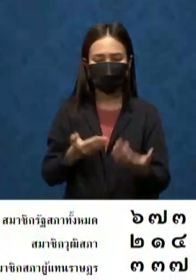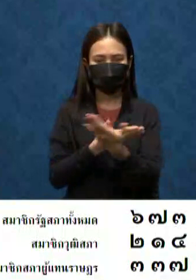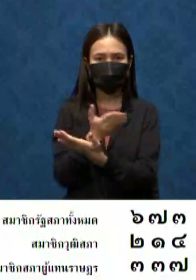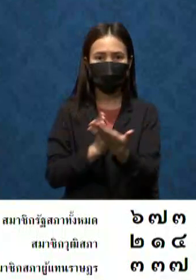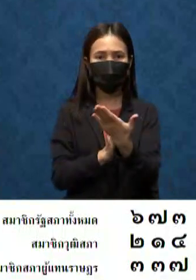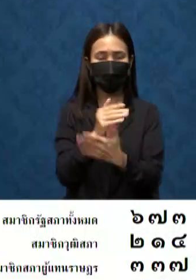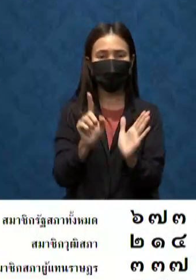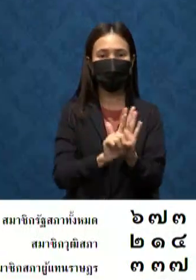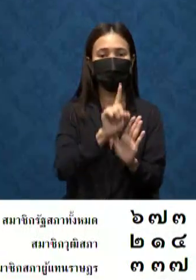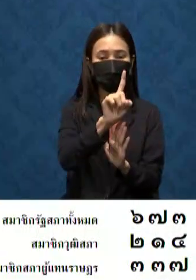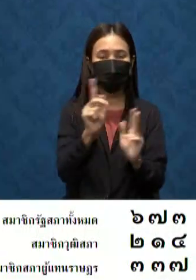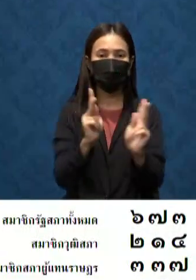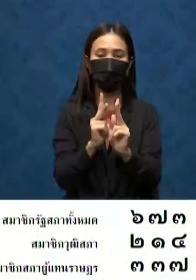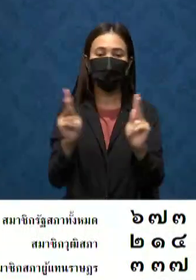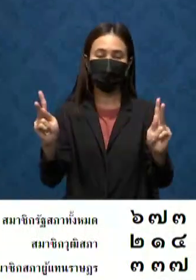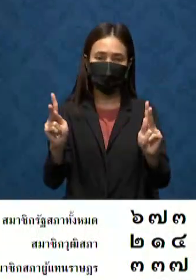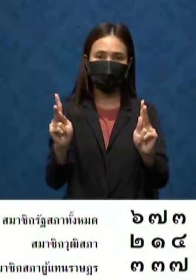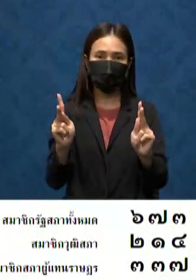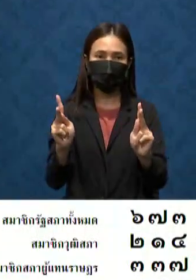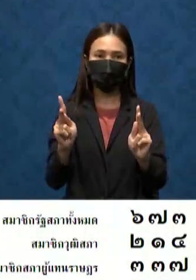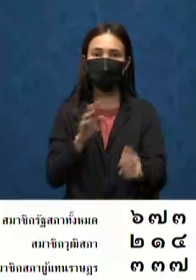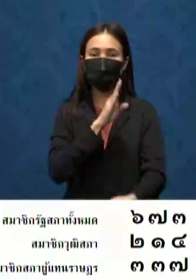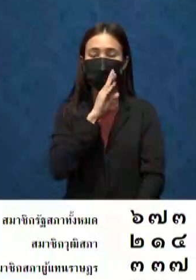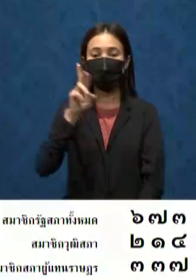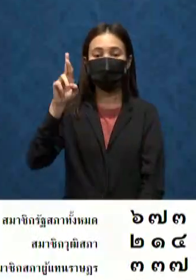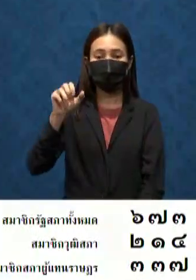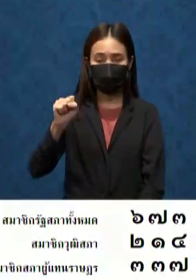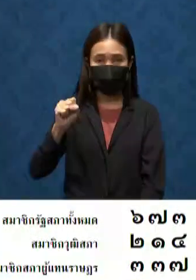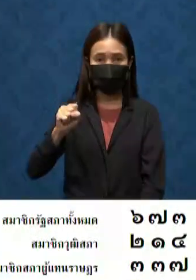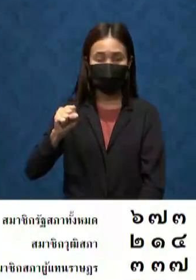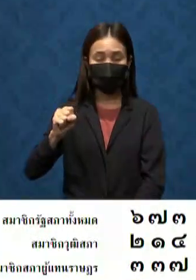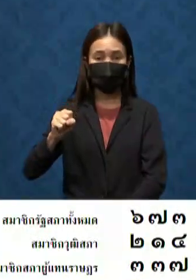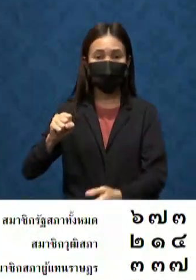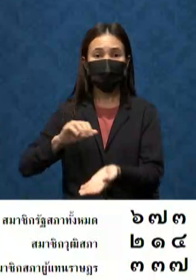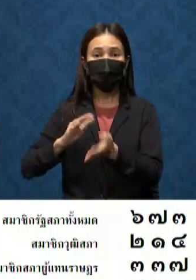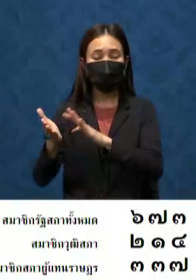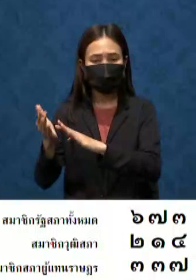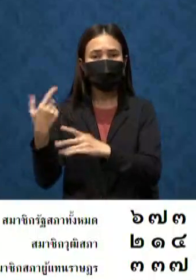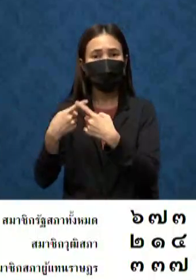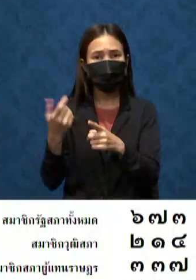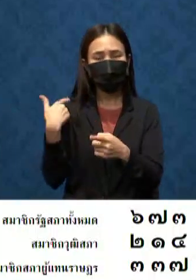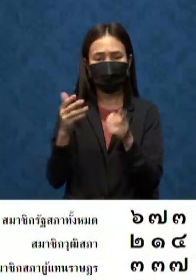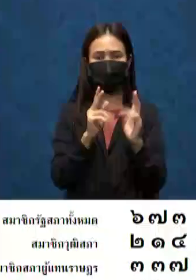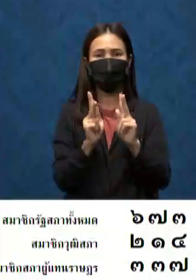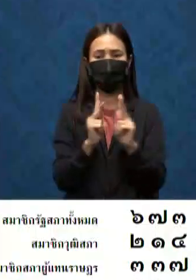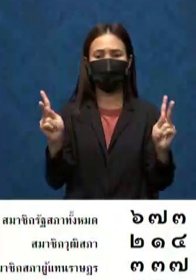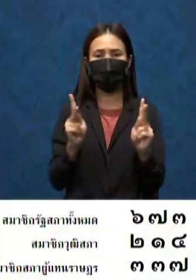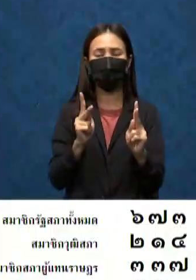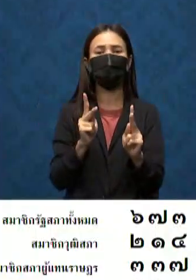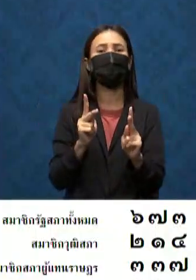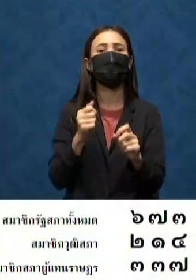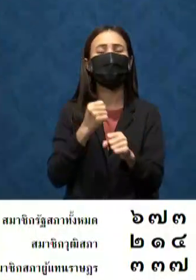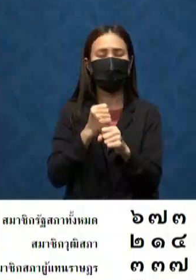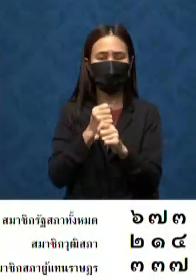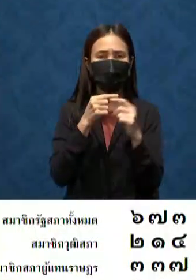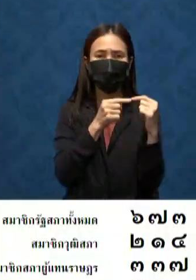ตั้งกรรมาธิการแม้สภาจะหมดวาระกรรมาธิการบางส่วนยังทำงานได้สภาใหม่เข้ามา